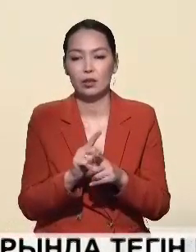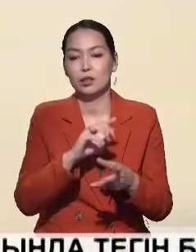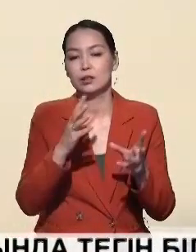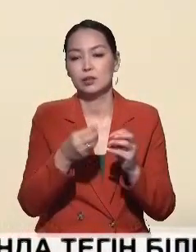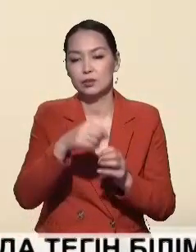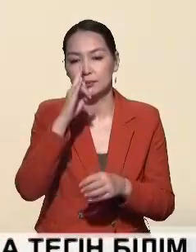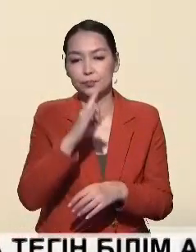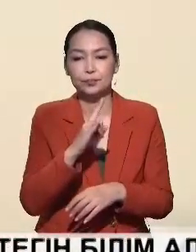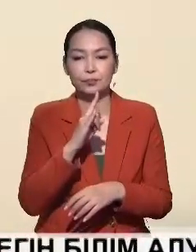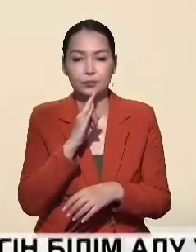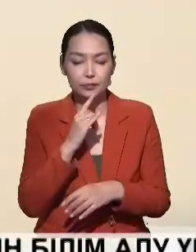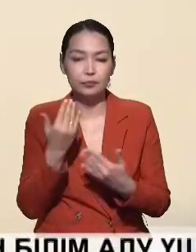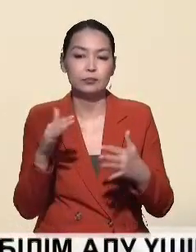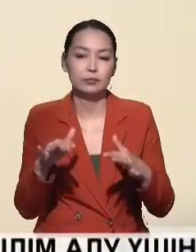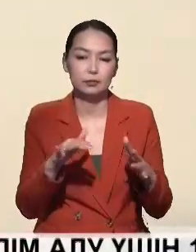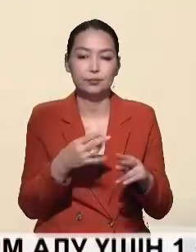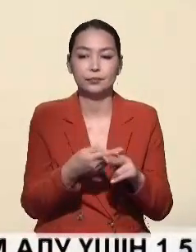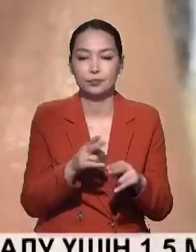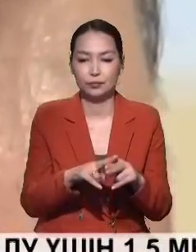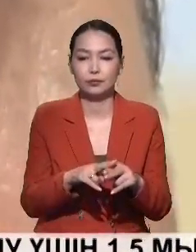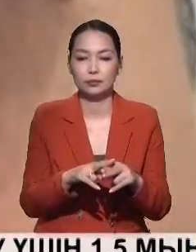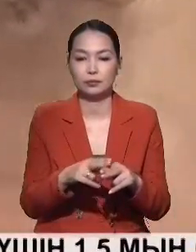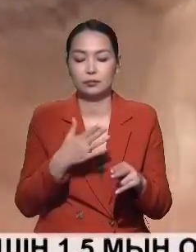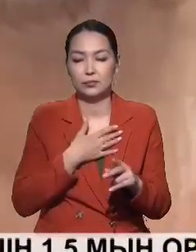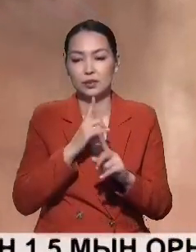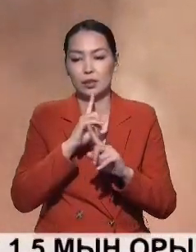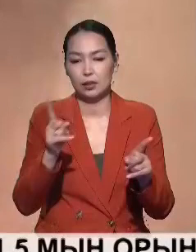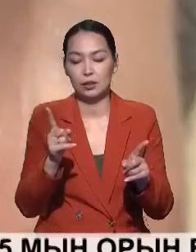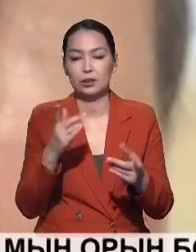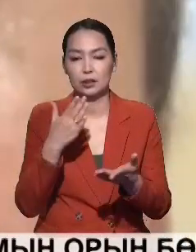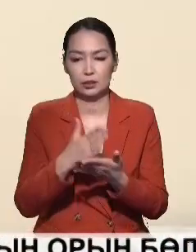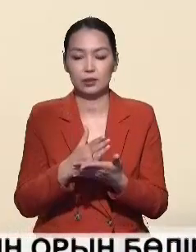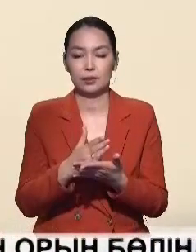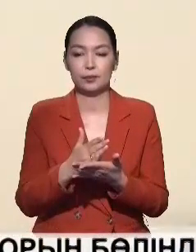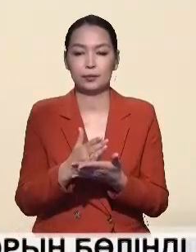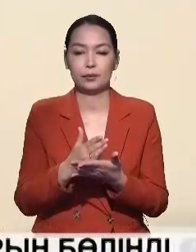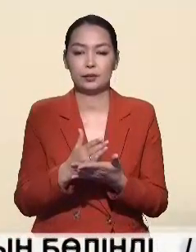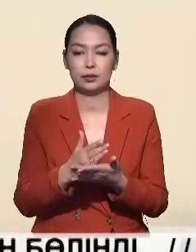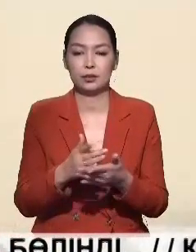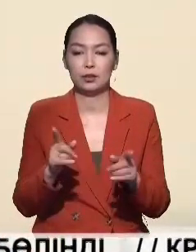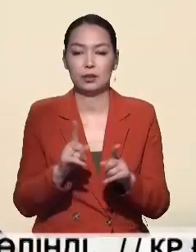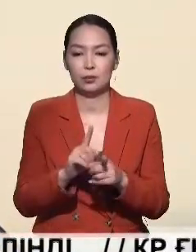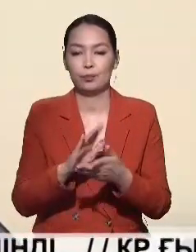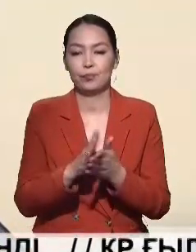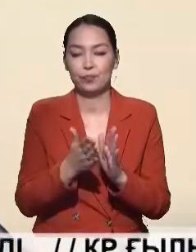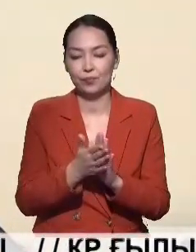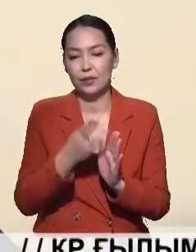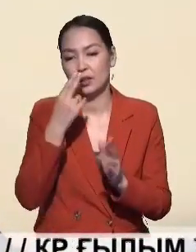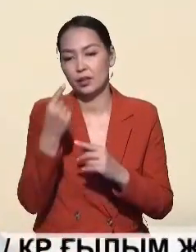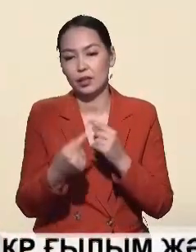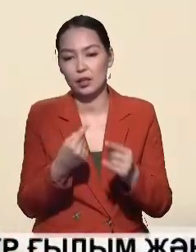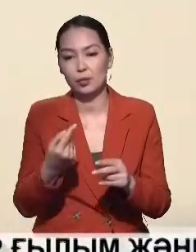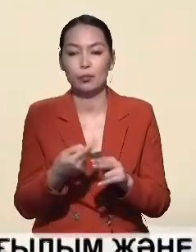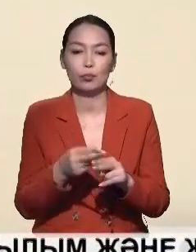қазақ тарихына деген ол да бізге ерекше құндылық деп есептейді. Бұндай шара дәстүрлі болып жатса,